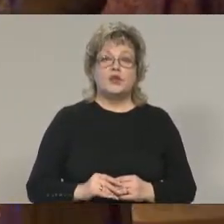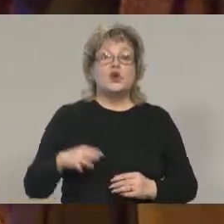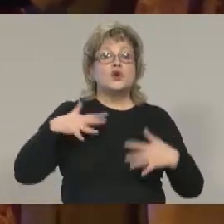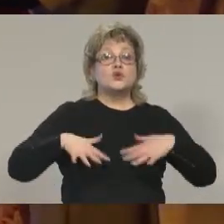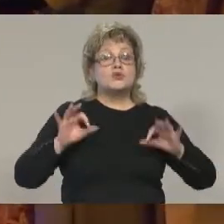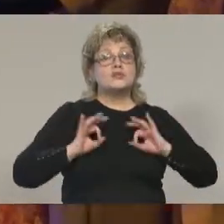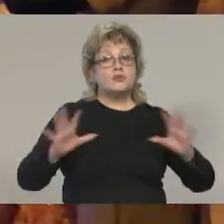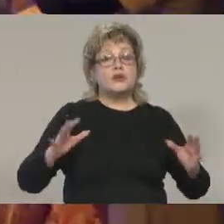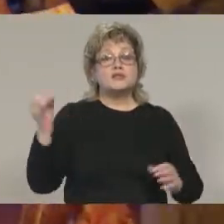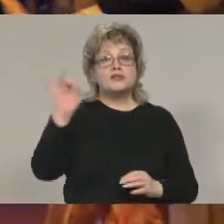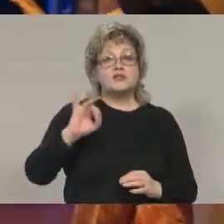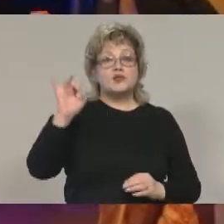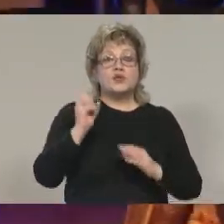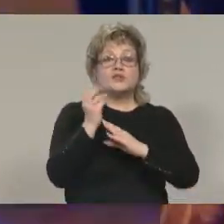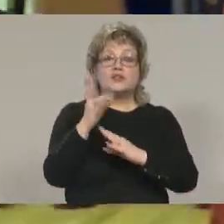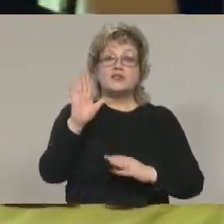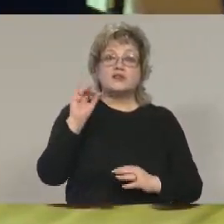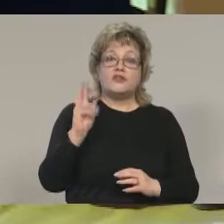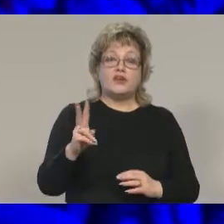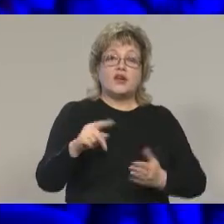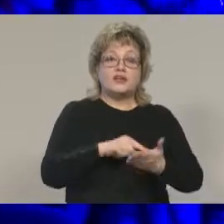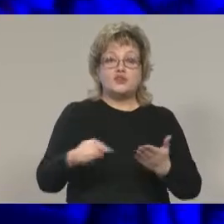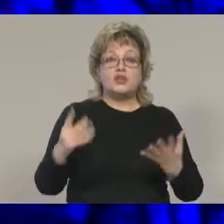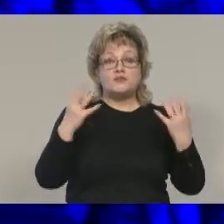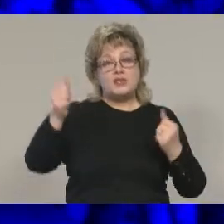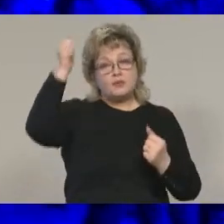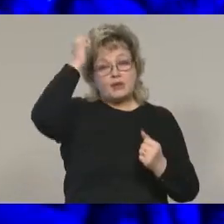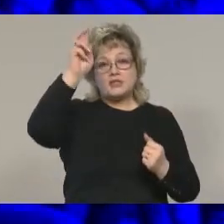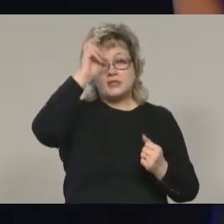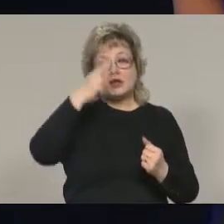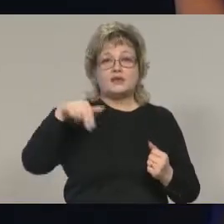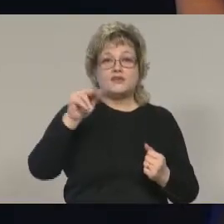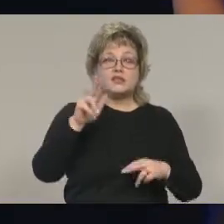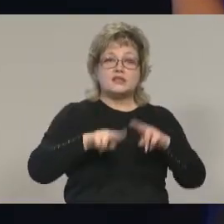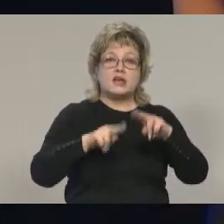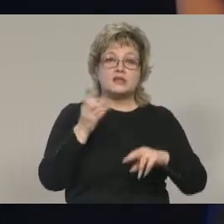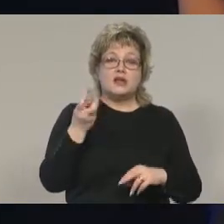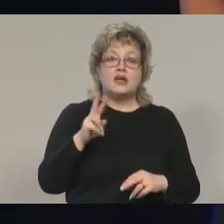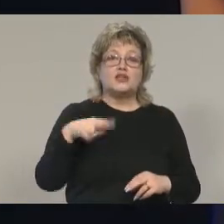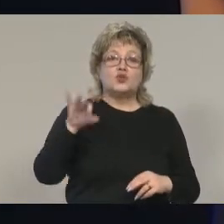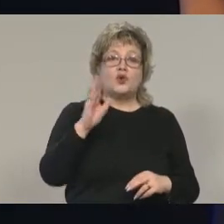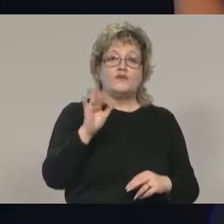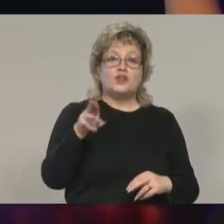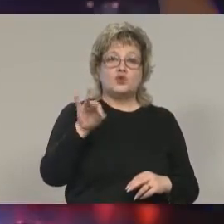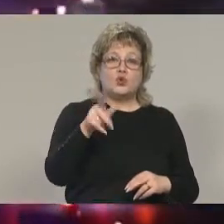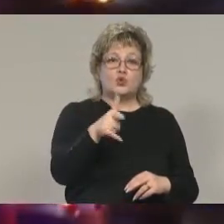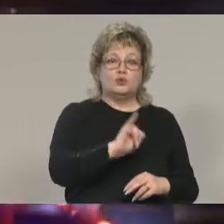Грузинский праздник с историей из 12 века. Отмечаем День памяти царя Давида-строителя – Давитобу.